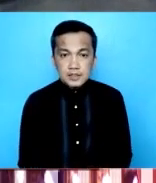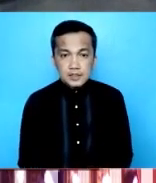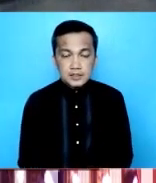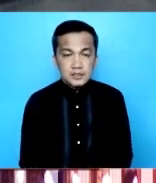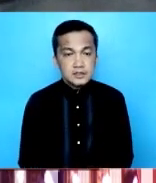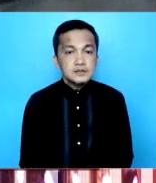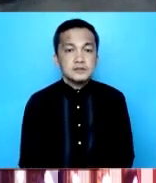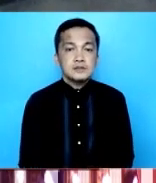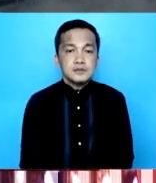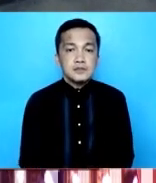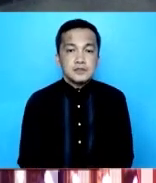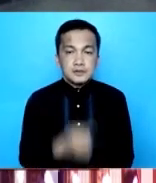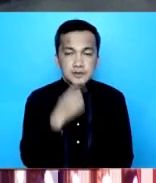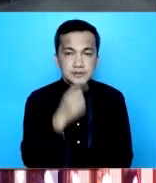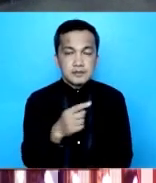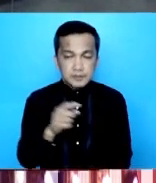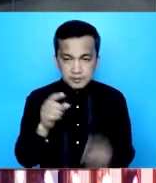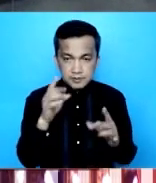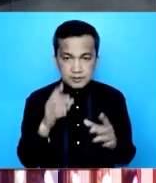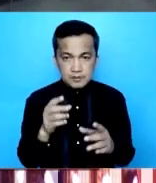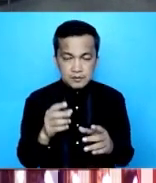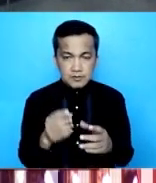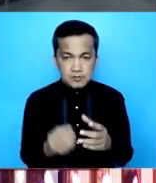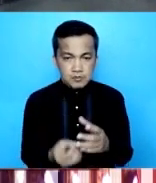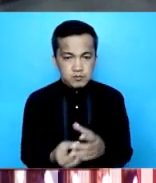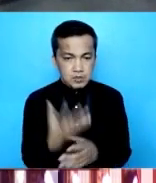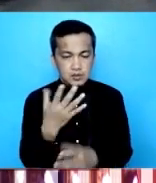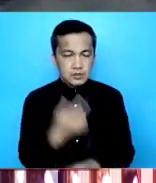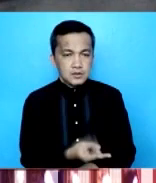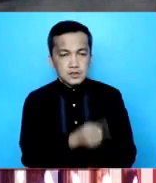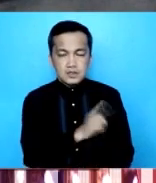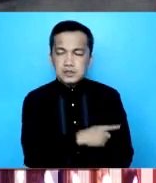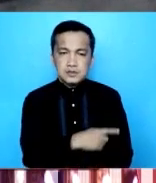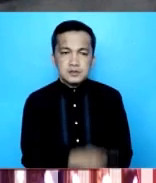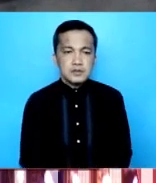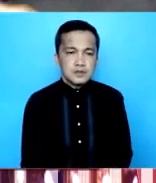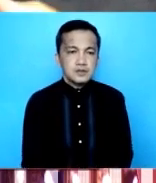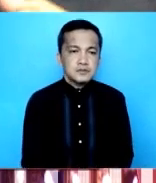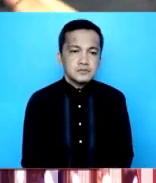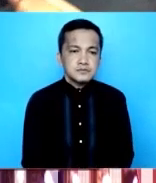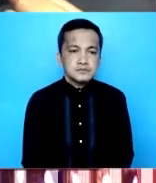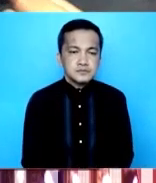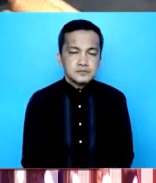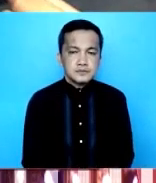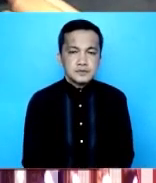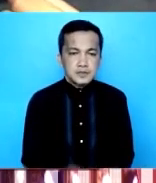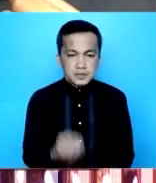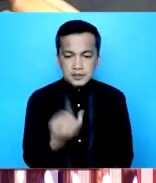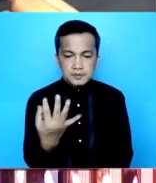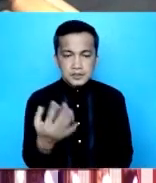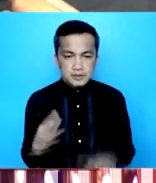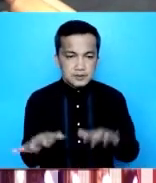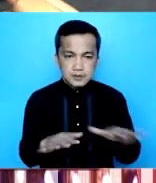para magsabi na nagbabadya ng ba ang isang explosive eruption. Yung mga bilang ng mga earthquake